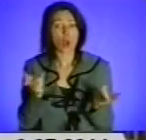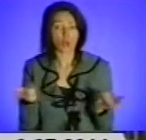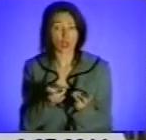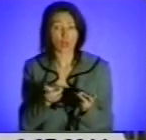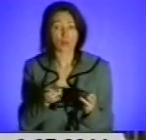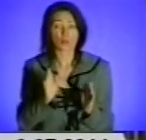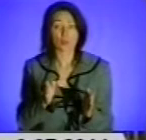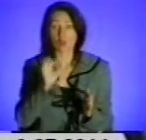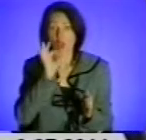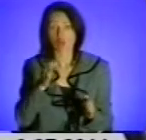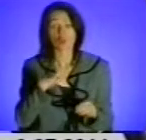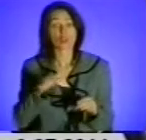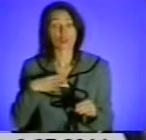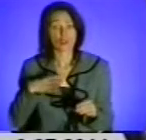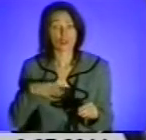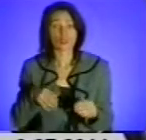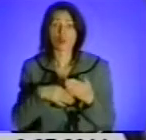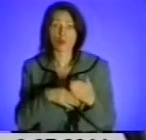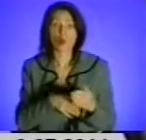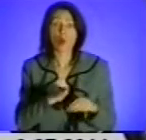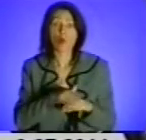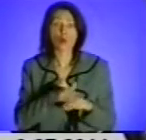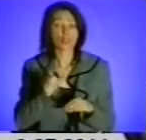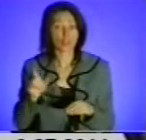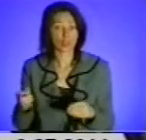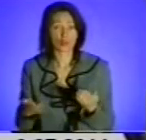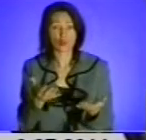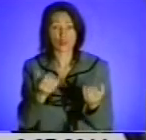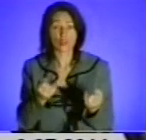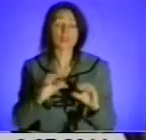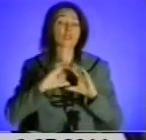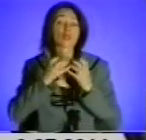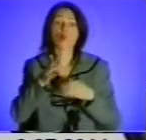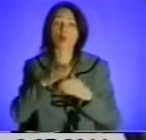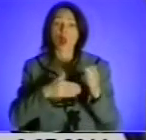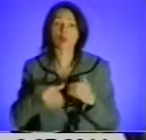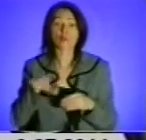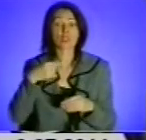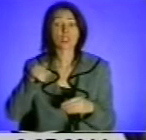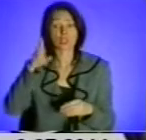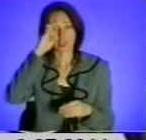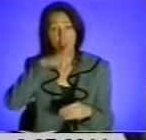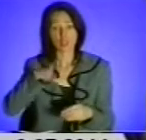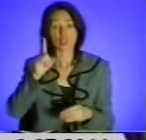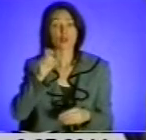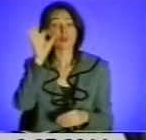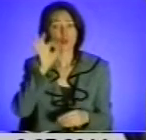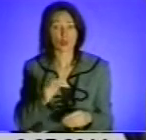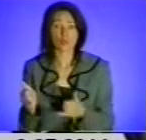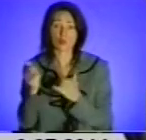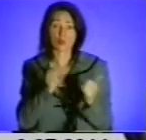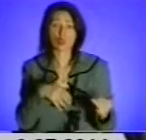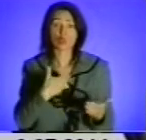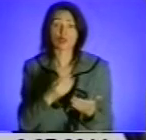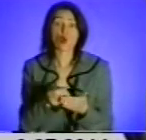допомогу благодійників. Якщо взяти світову практику, чи інші країни 100% забезпечують із свого